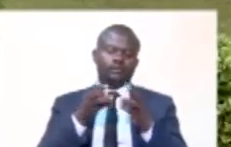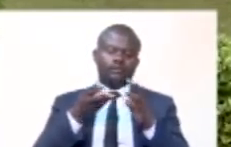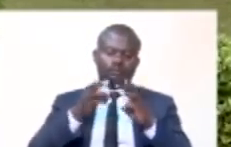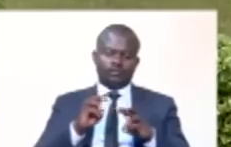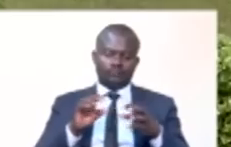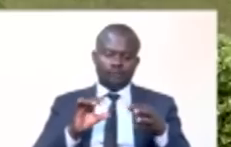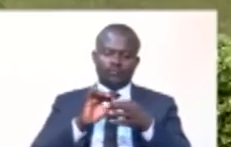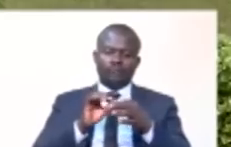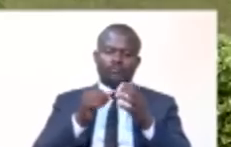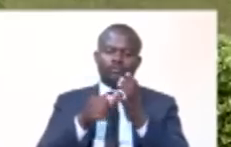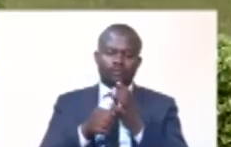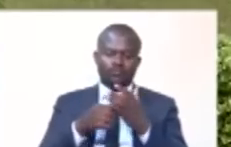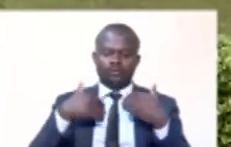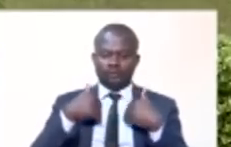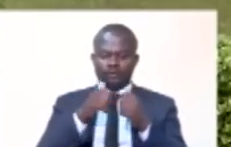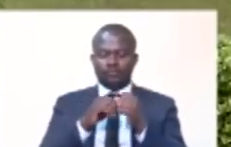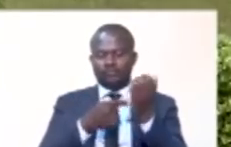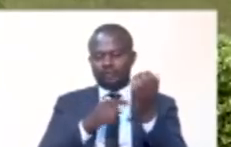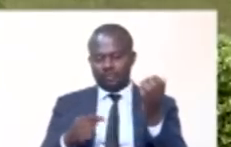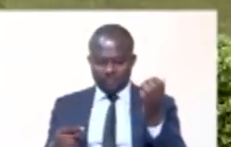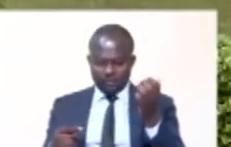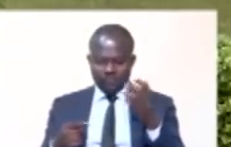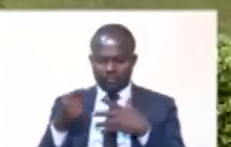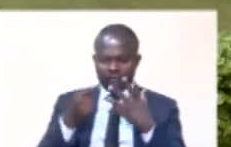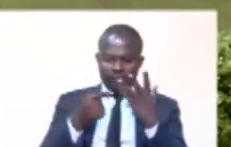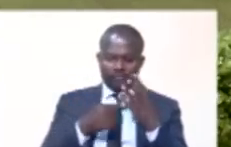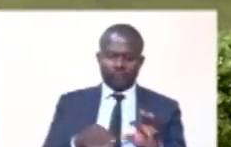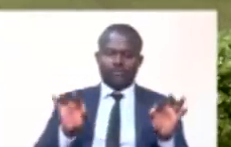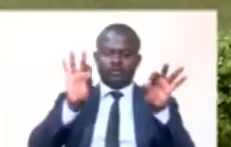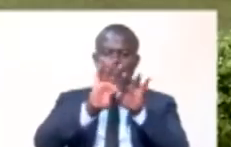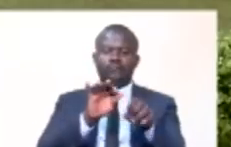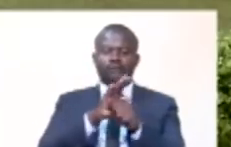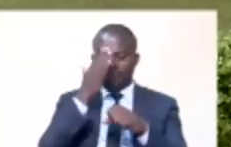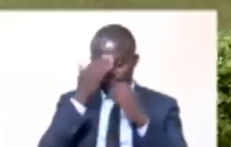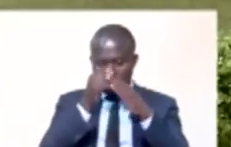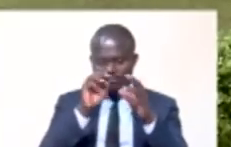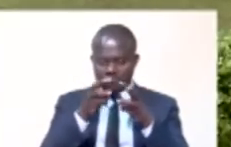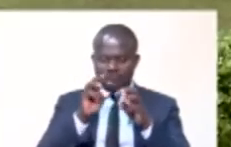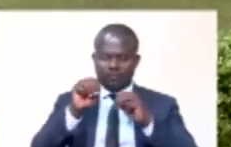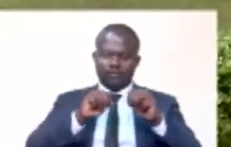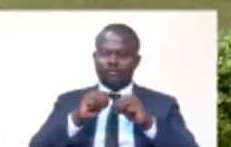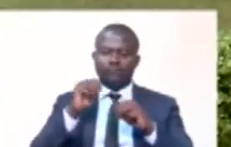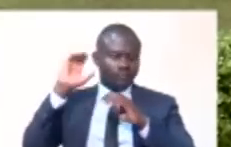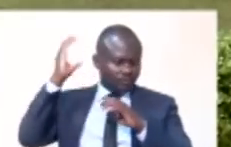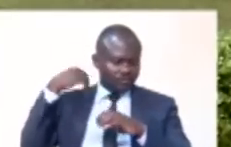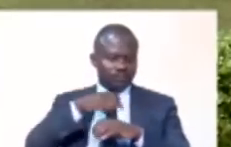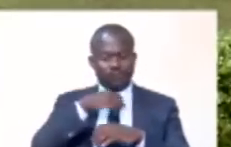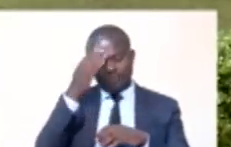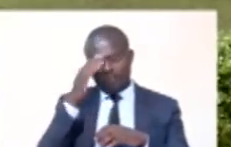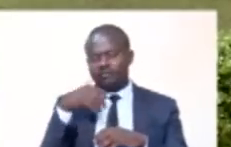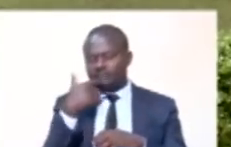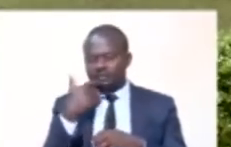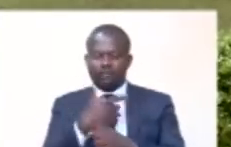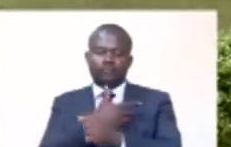guhuza iki kibazo cy'ubuzima n'ikoranabuhanga. Ni ibintu by'ingirakamaro kuko usanga hari uburyo bw'imicungire y'amakuru, ukabuzi ngo ninde